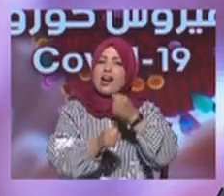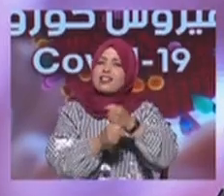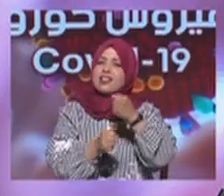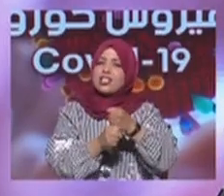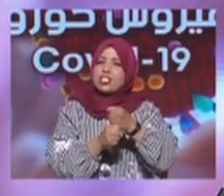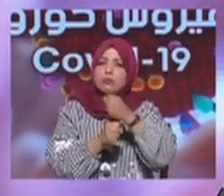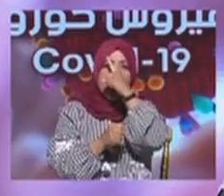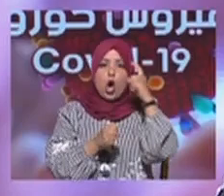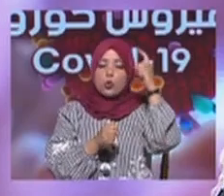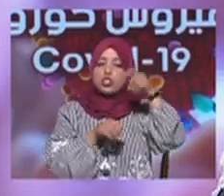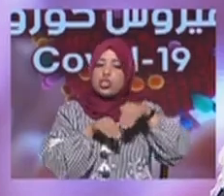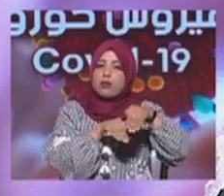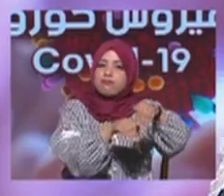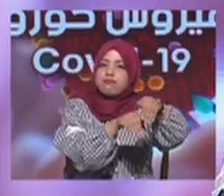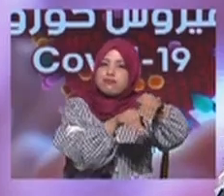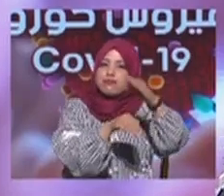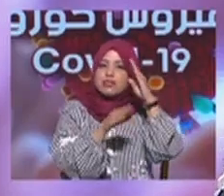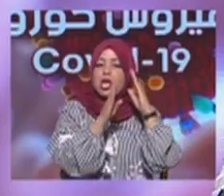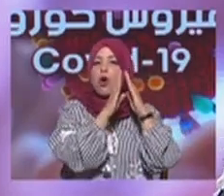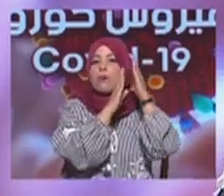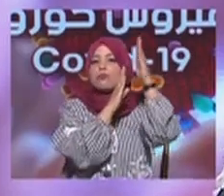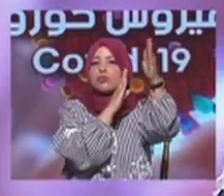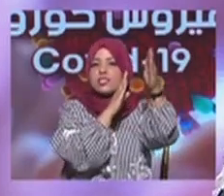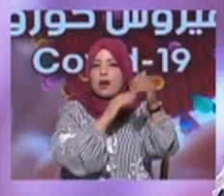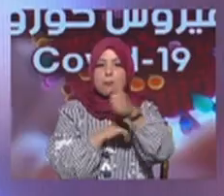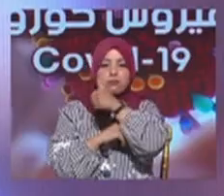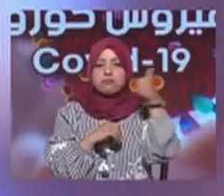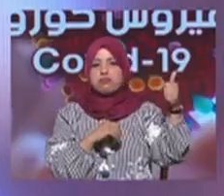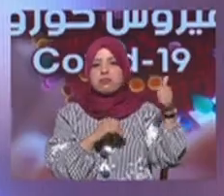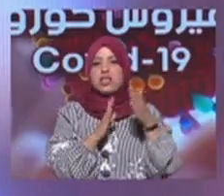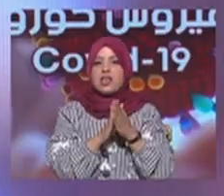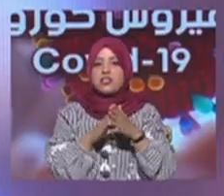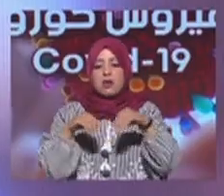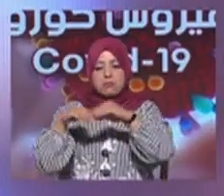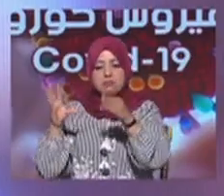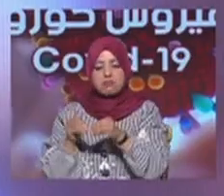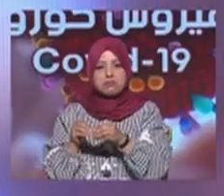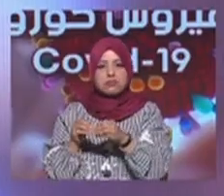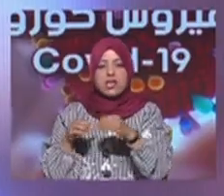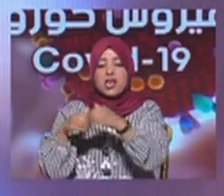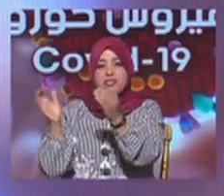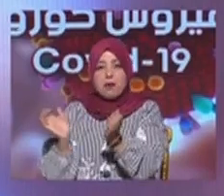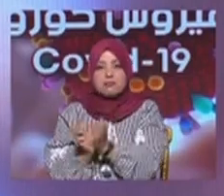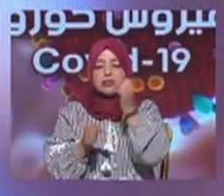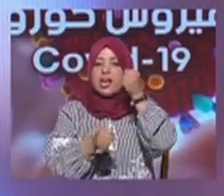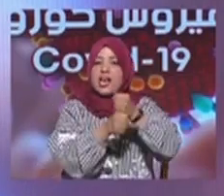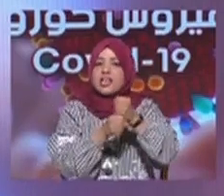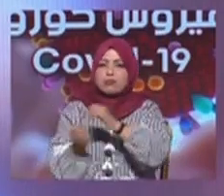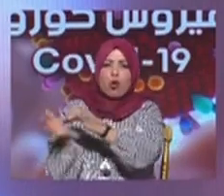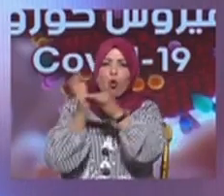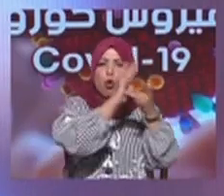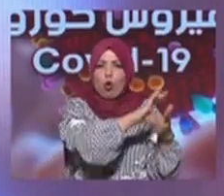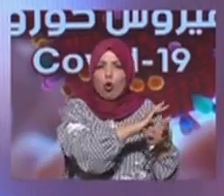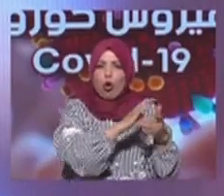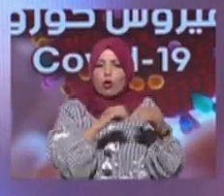جاي واللي مازال قادم، وانت وكل الفريق اللي يشتغل. شكرا. هو سان ترافاي ديكيب، هذاك اش نحب نعاود نقول، ونشكر الناس الكل، ونشكر